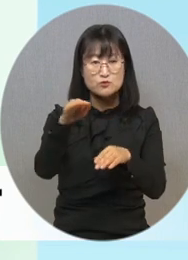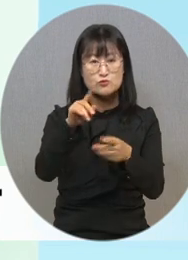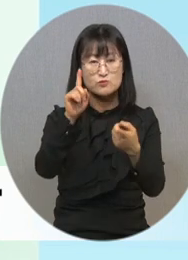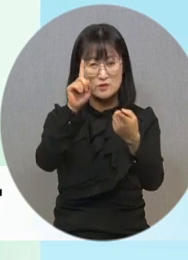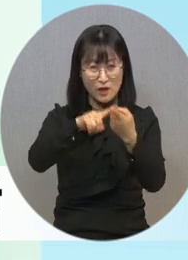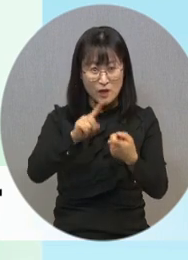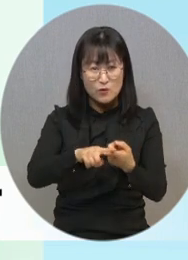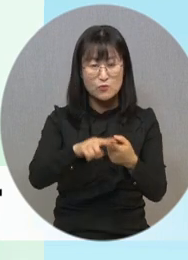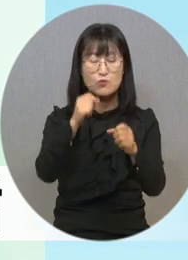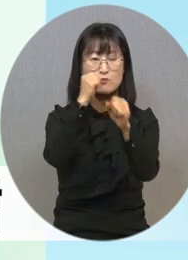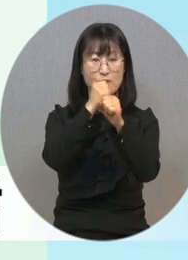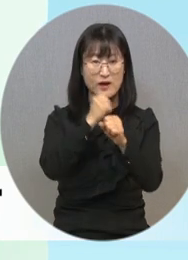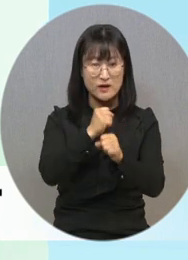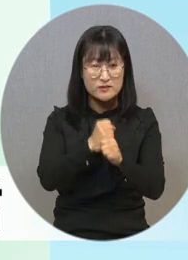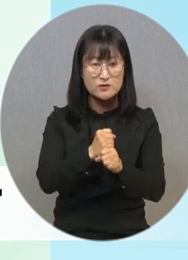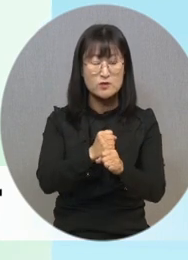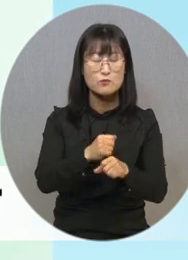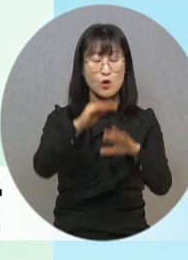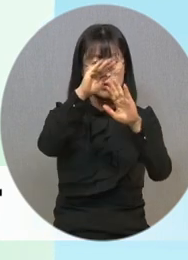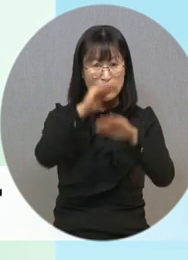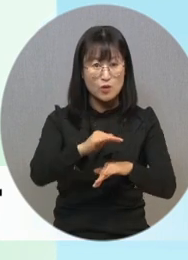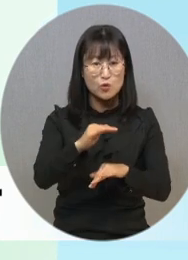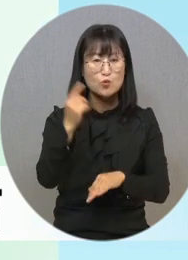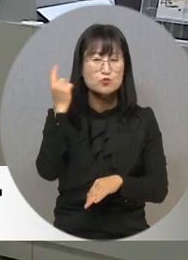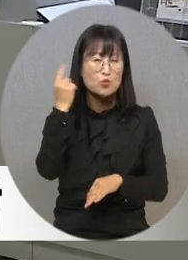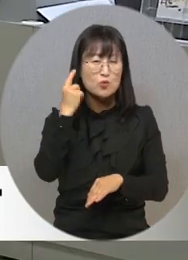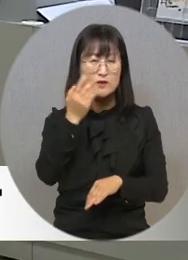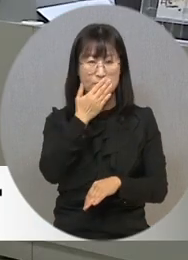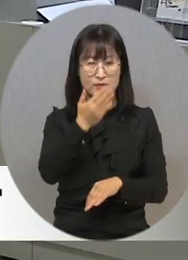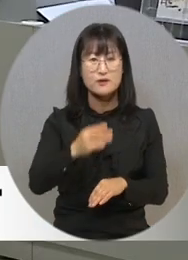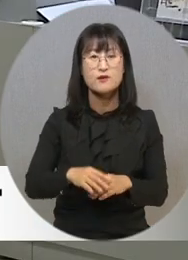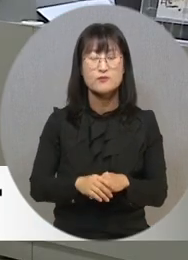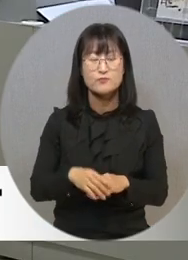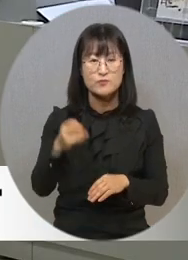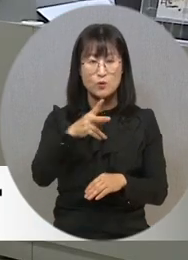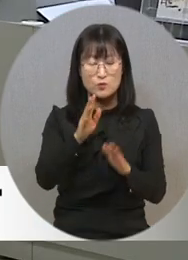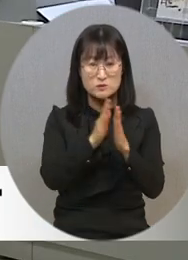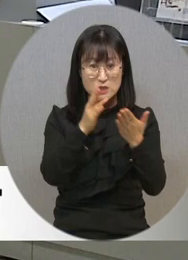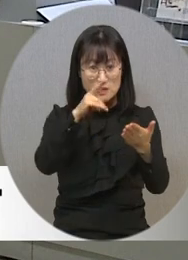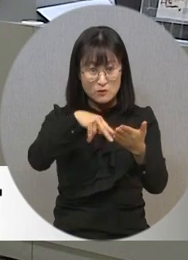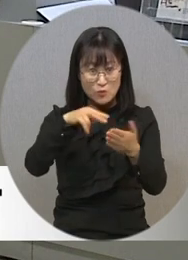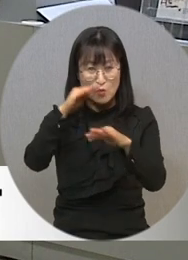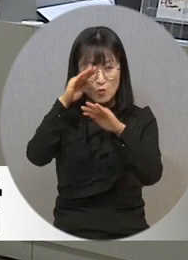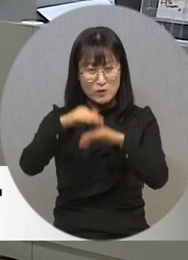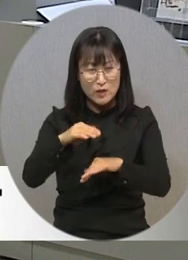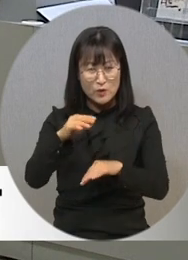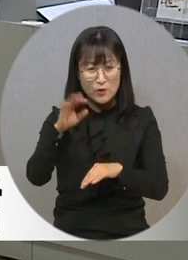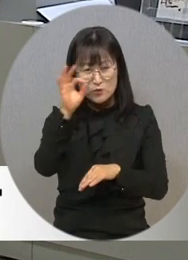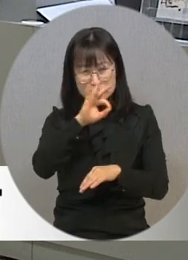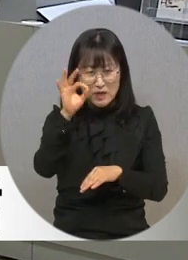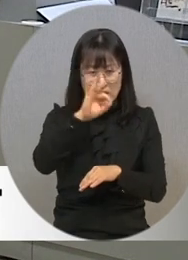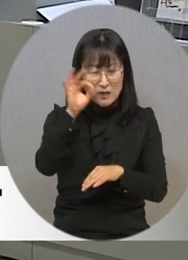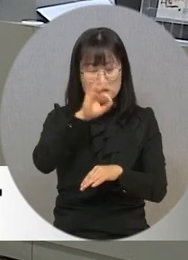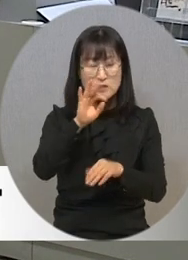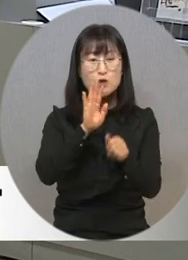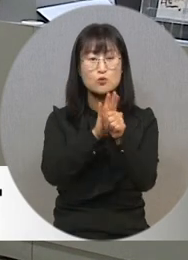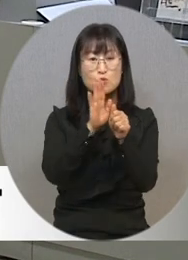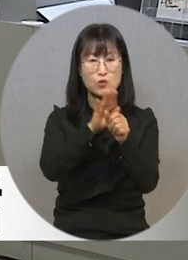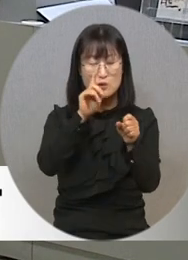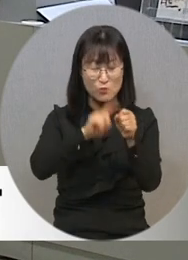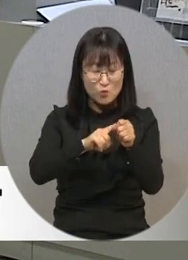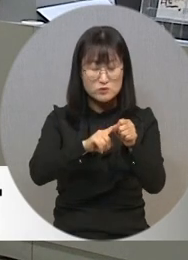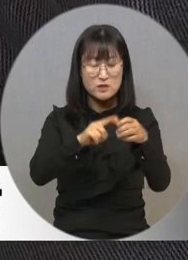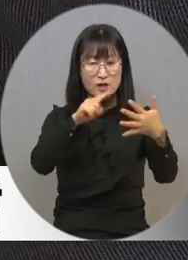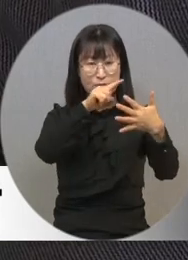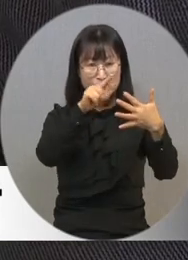책자의 본문 내용을 소리로들을 수 있습니다 또 책을 읽고 내용을 탐색하는데 원활하도록 목차와